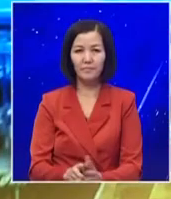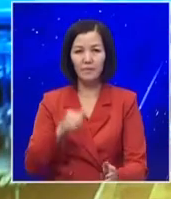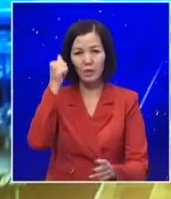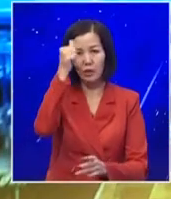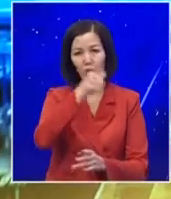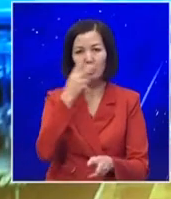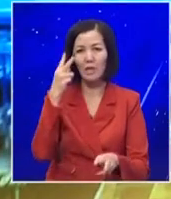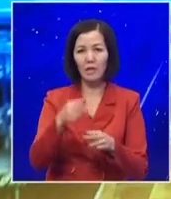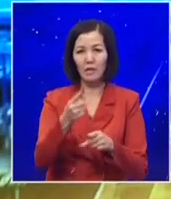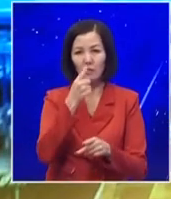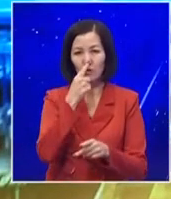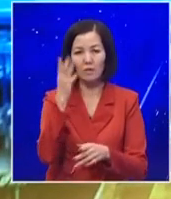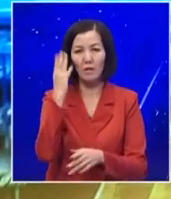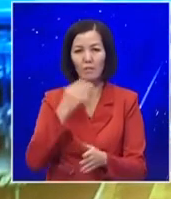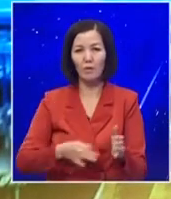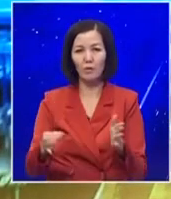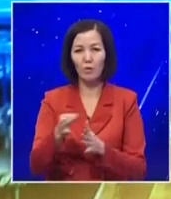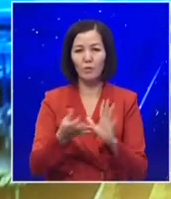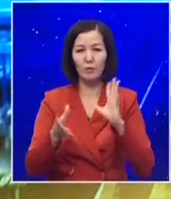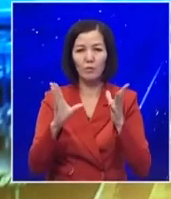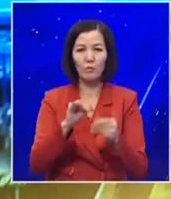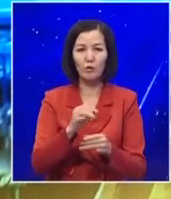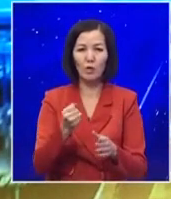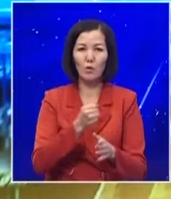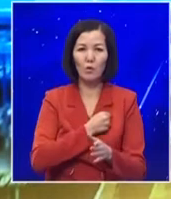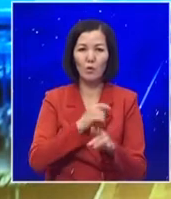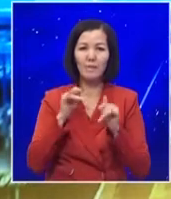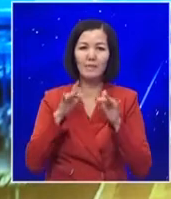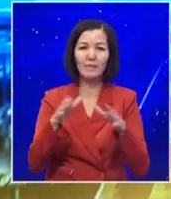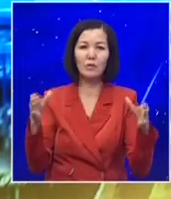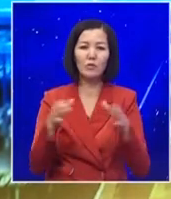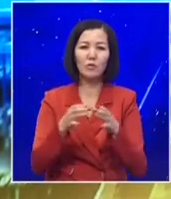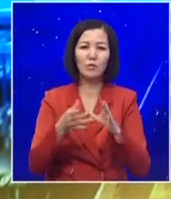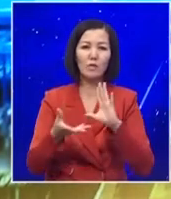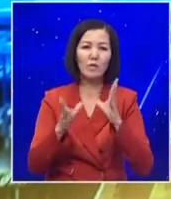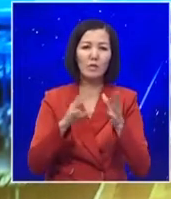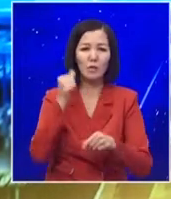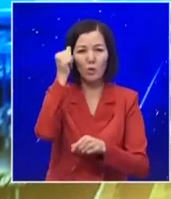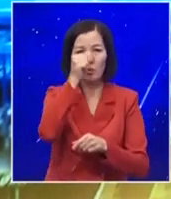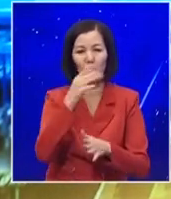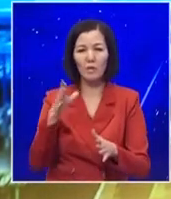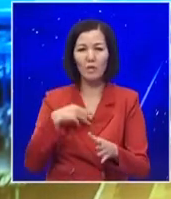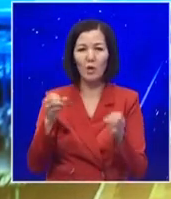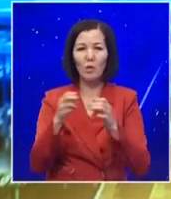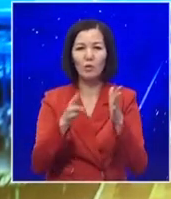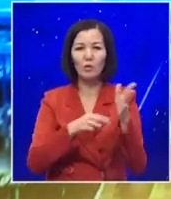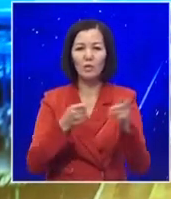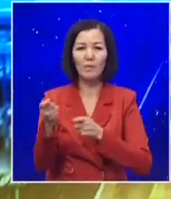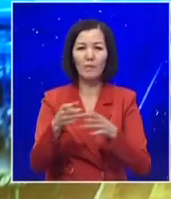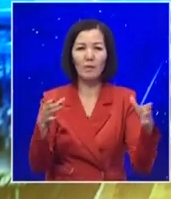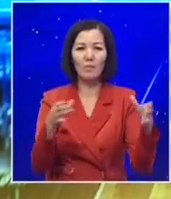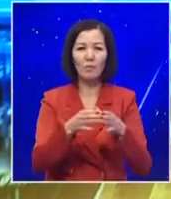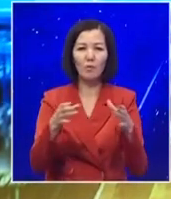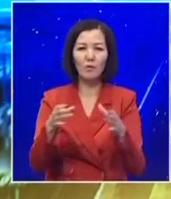Жыл аяқталуға жақын. Алматы облысы бойынша қорғаныс істер жөніндегі департамент жылды қорытындылады. 17 басқарма мен бөлім